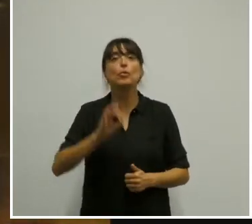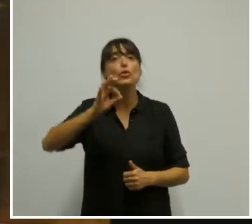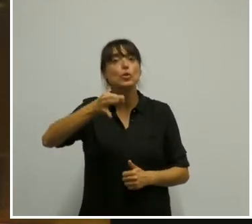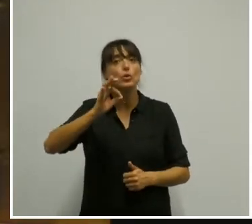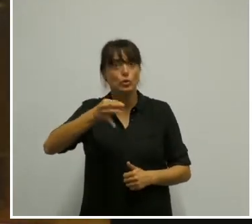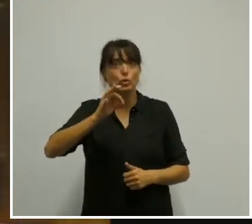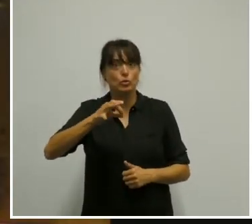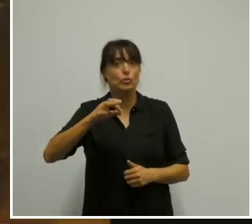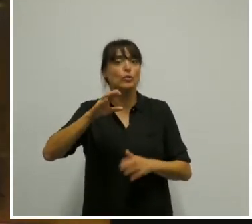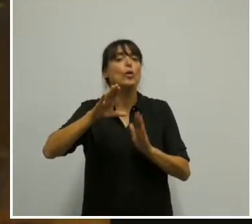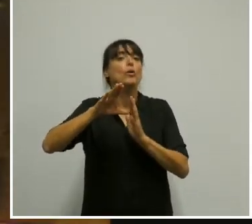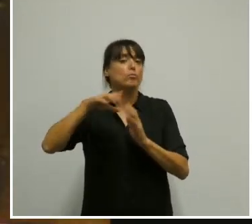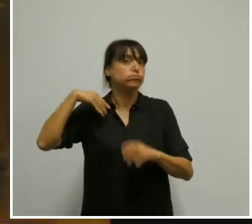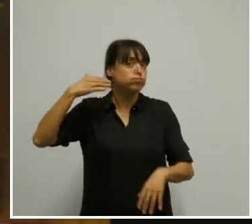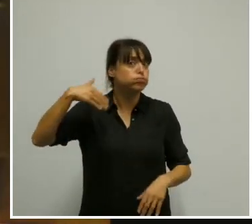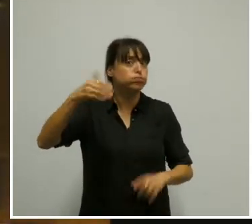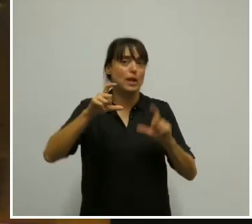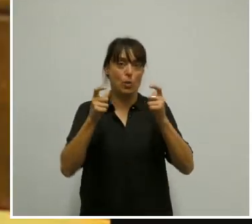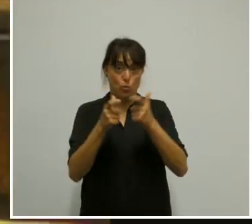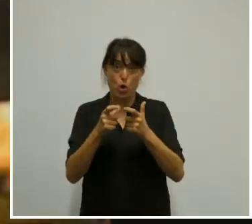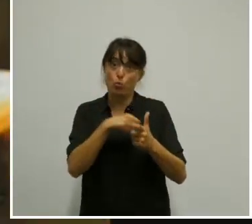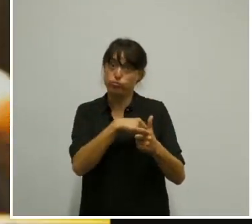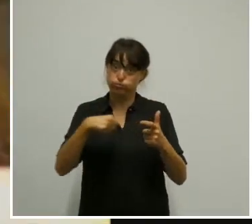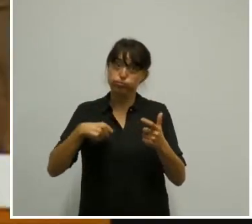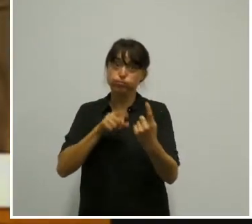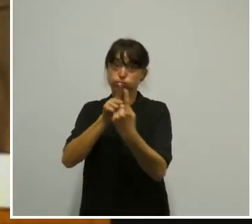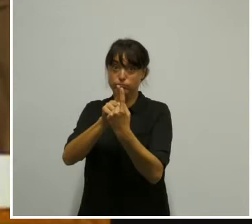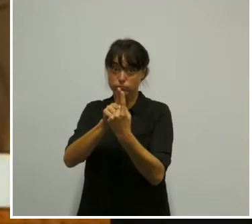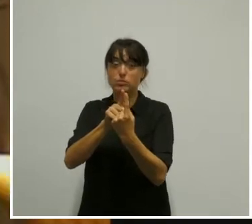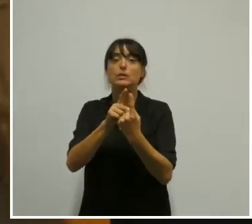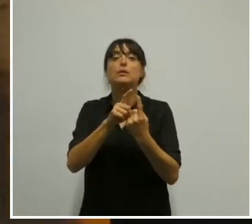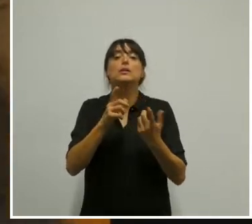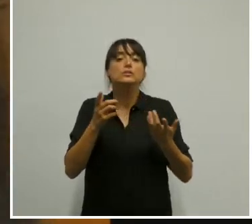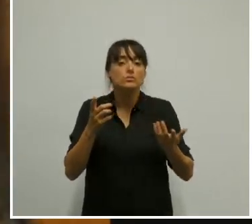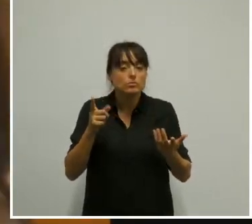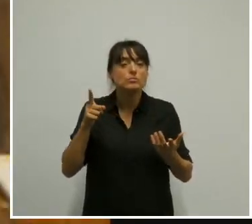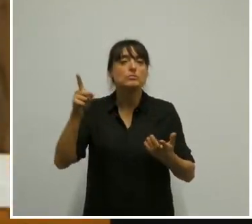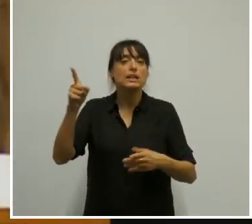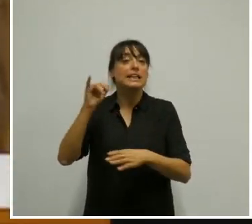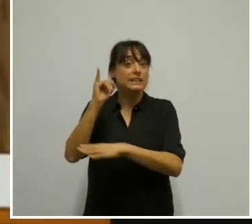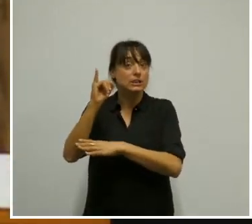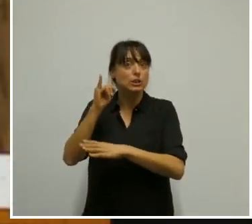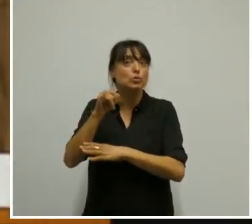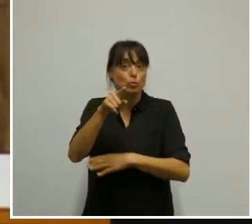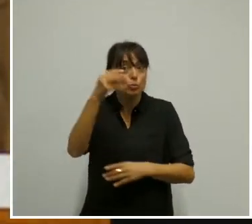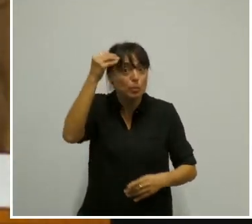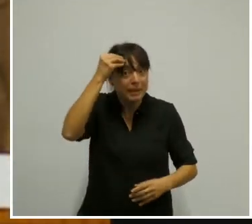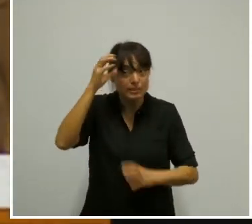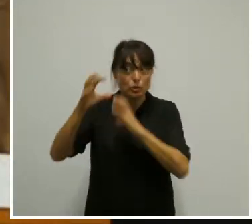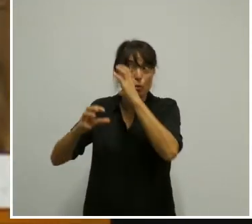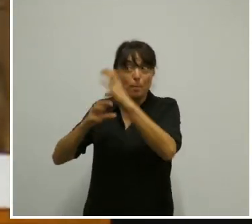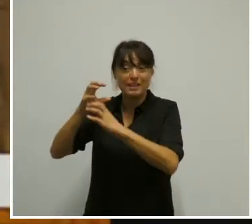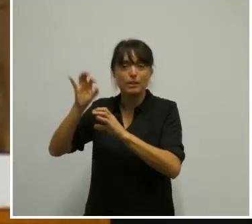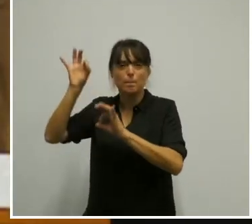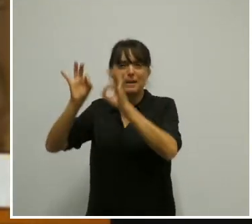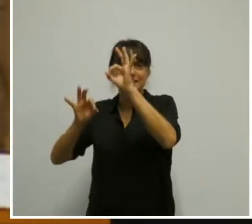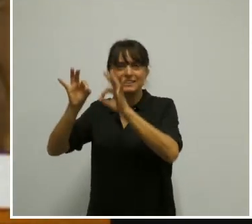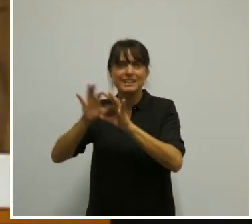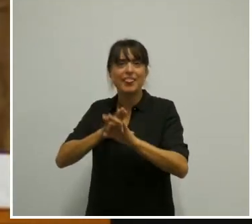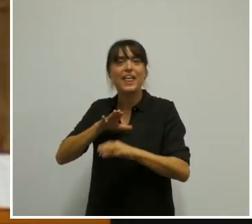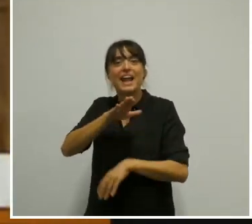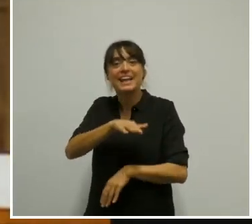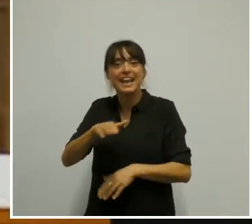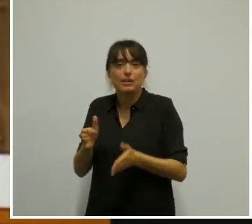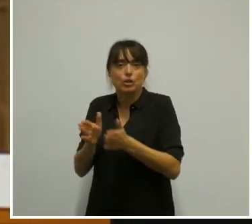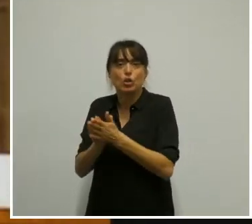reunió i en tot cas jo entenc que si en algun moment s'ha de revisar la complexitat del centre perquè realment passa del percentatge, perquè s'han detectat